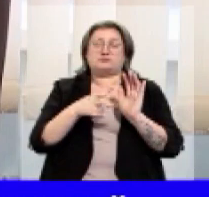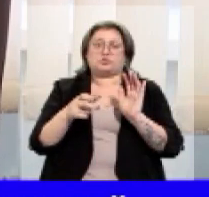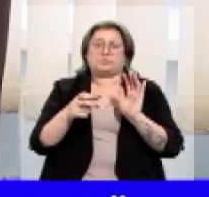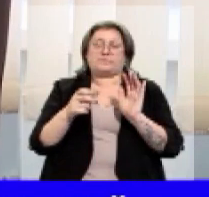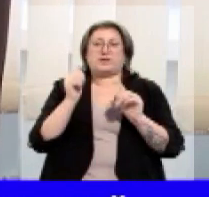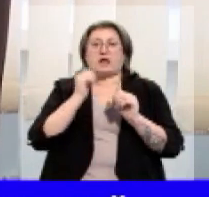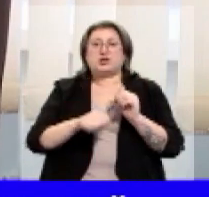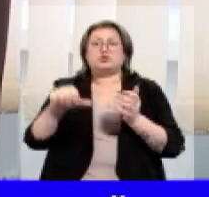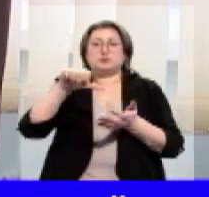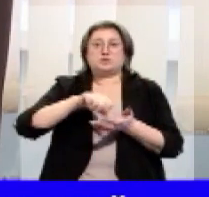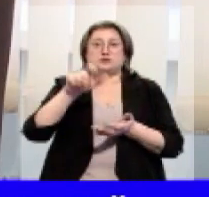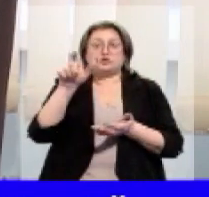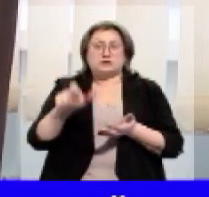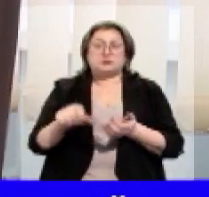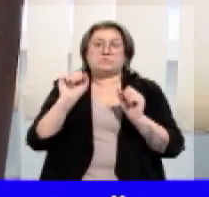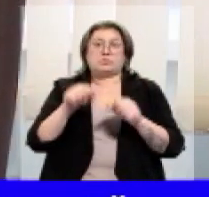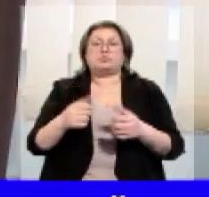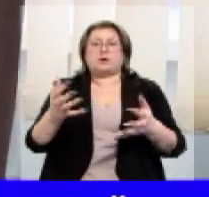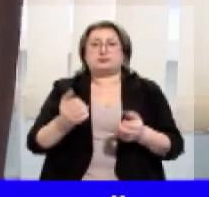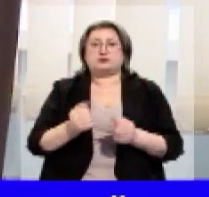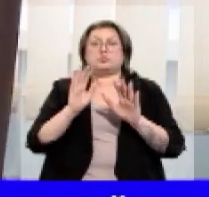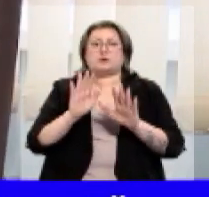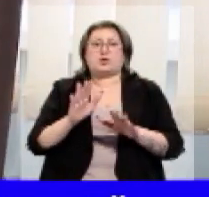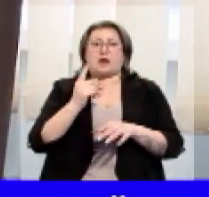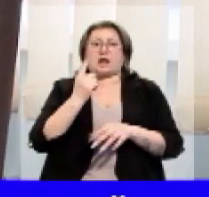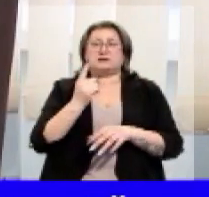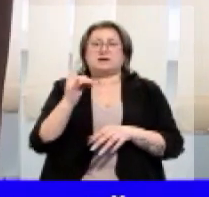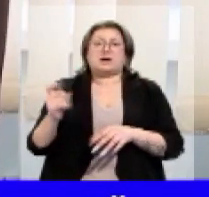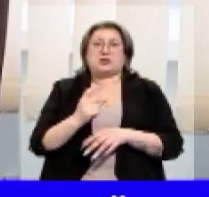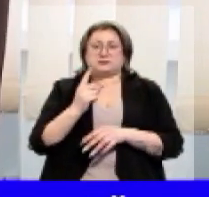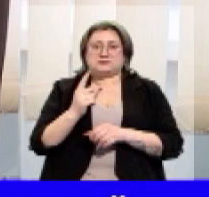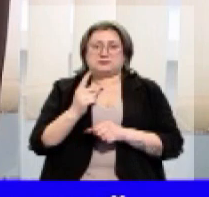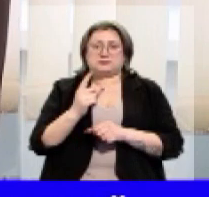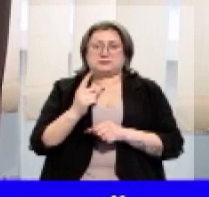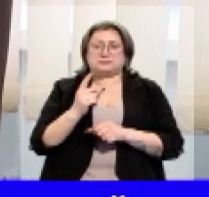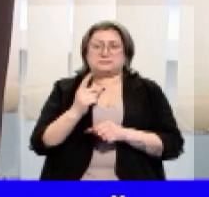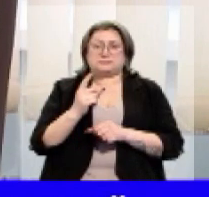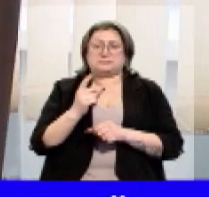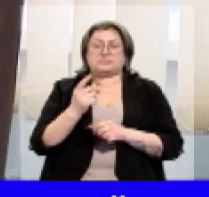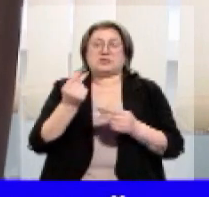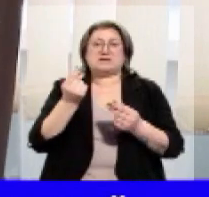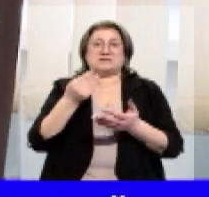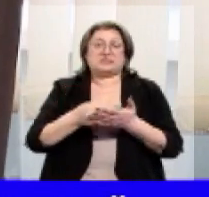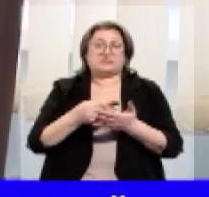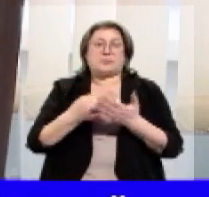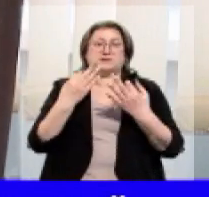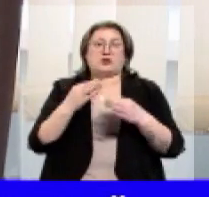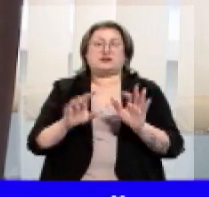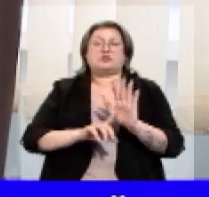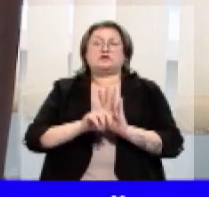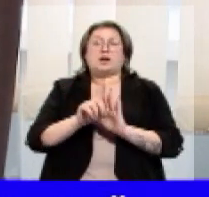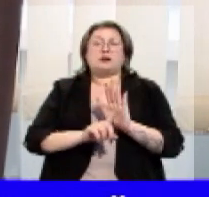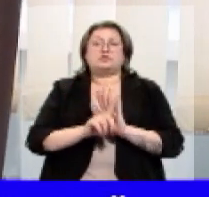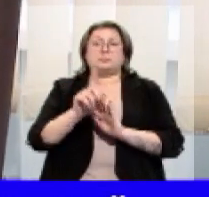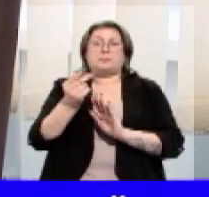1 476 800. Каждый участник может получить его только один раз. Средства грантов позволяют